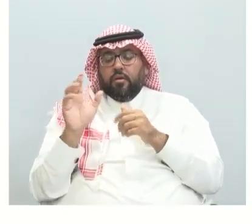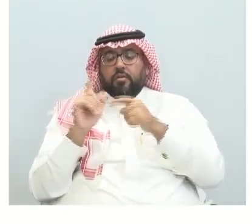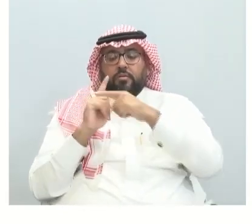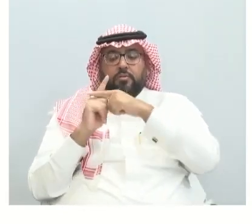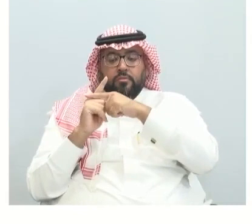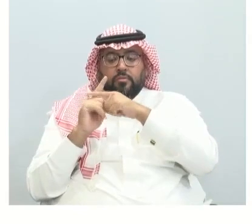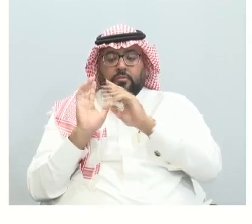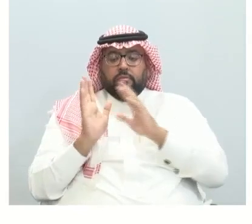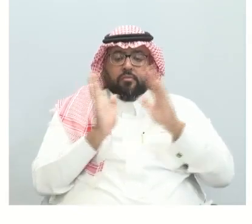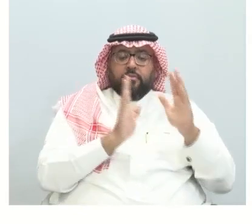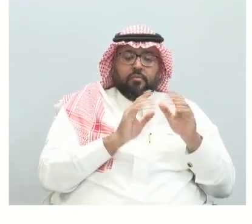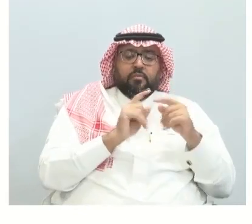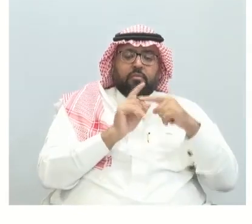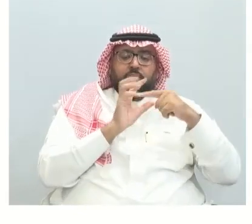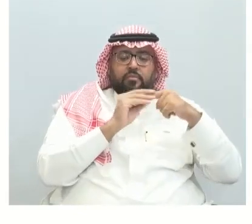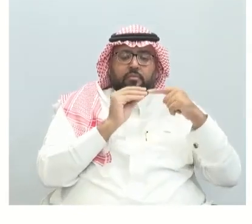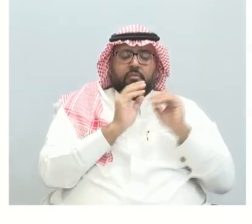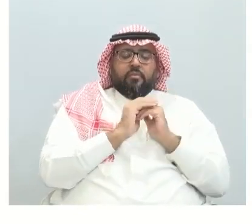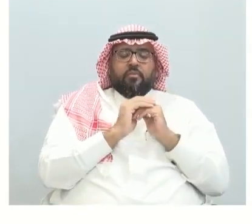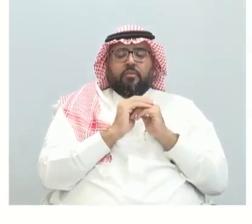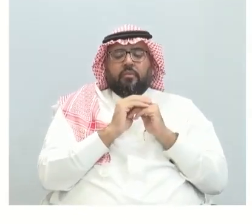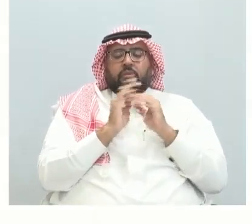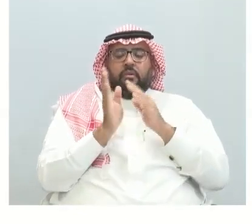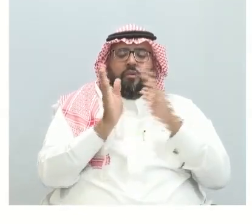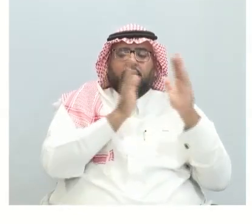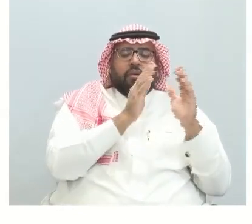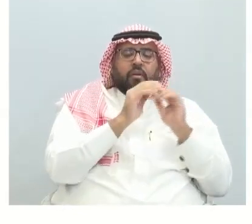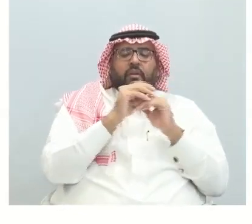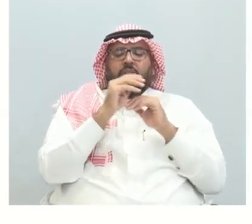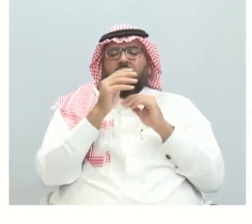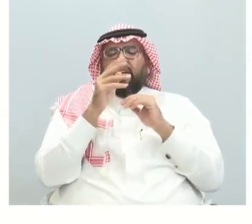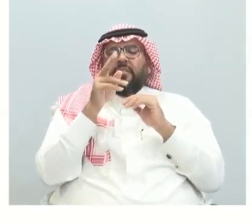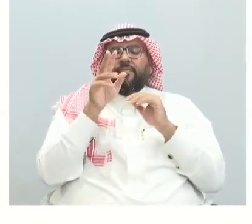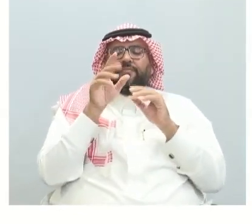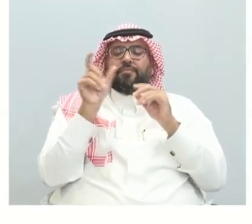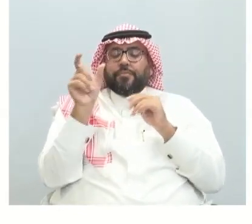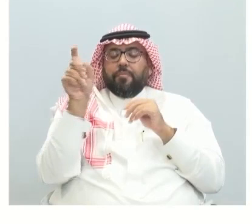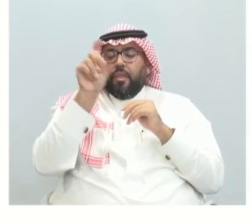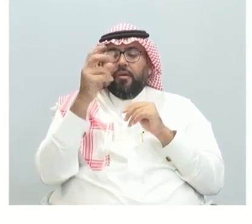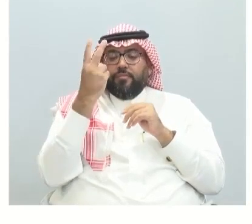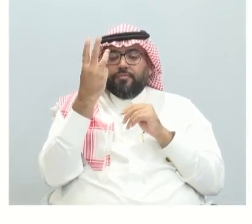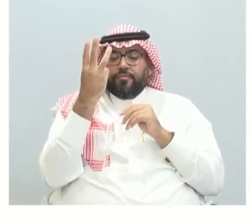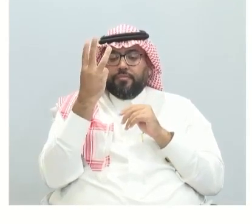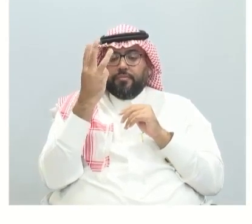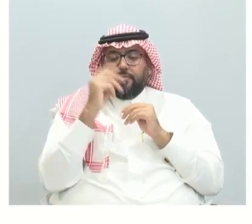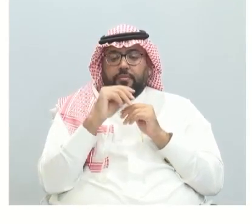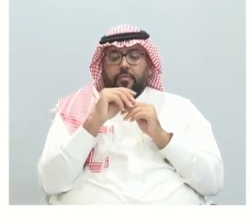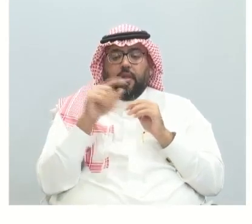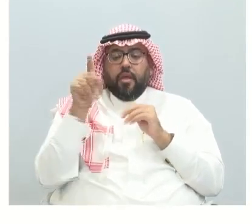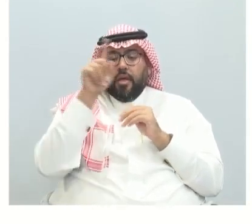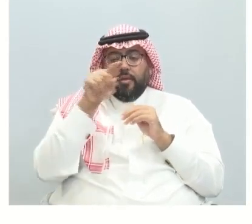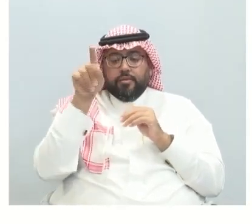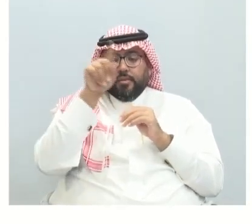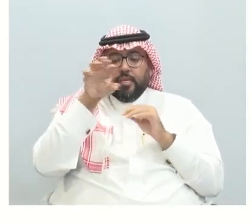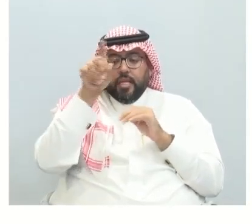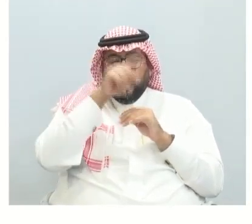الان حددنا اشاره الطرح ننتقل الى السؤال الثالث ايضا راح نحوط على الاشاره